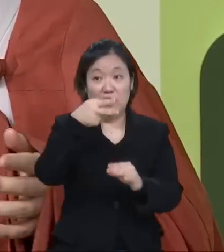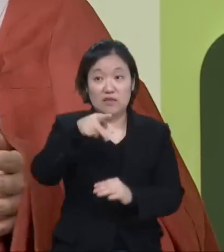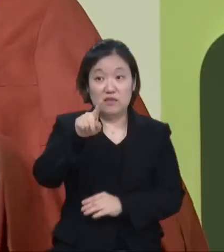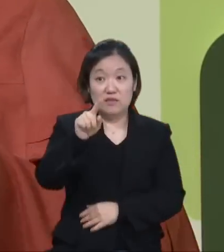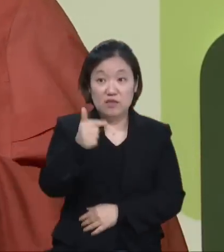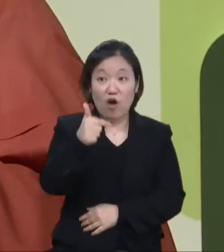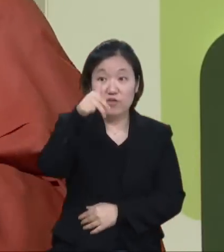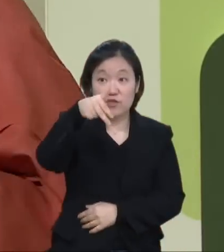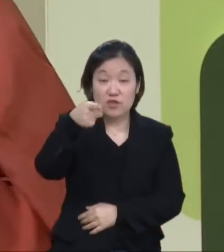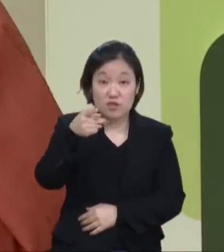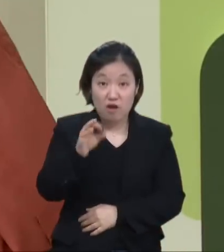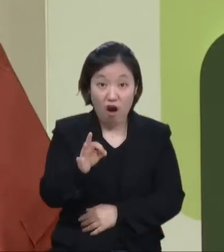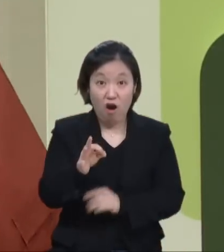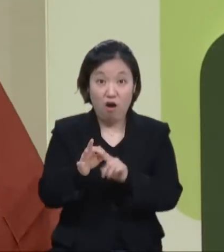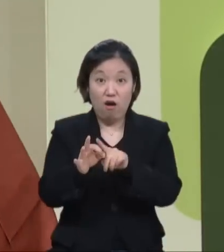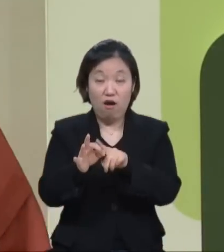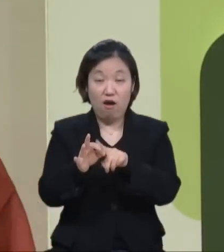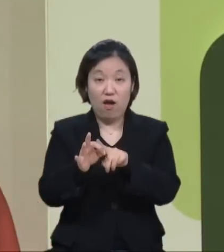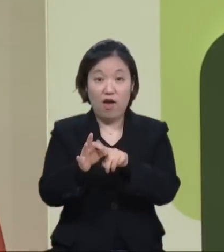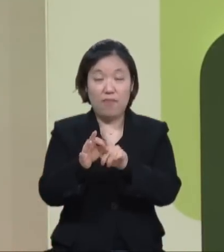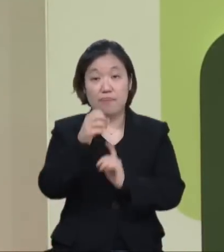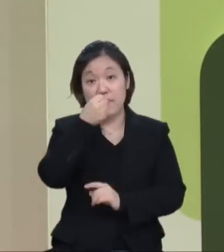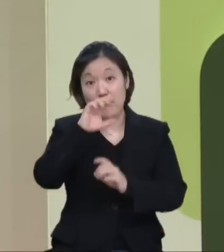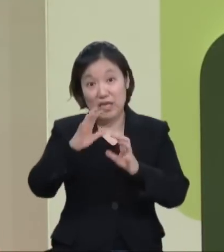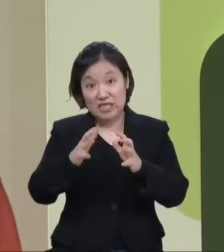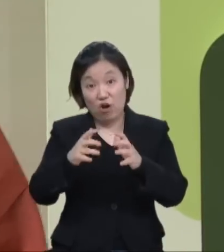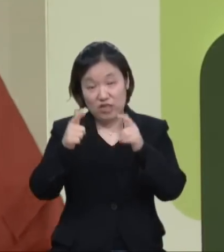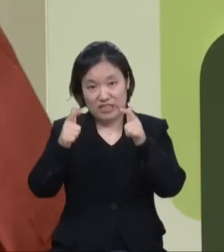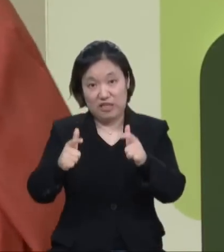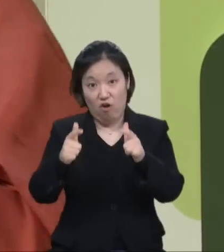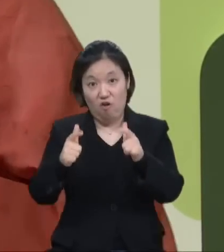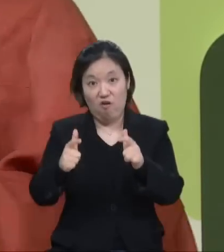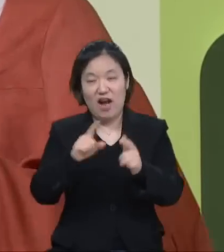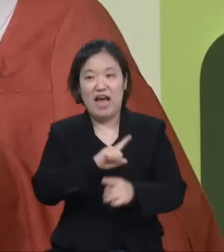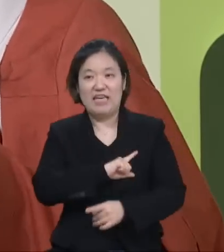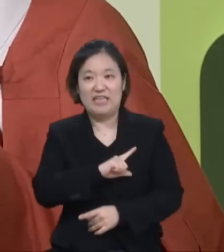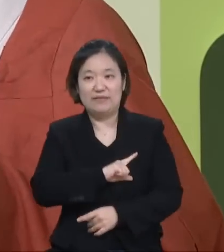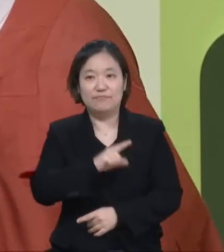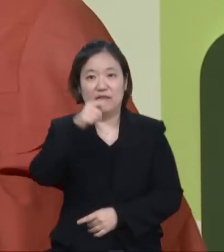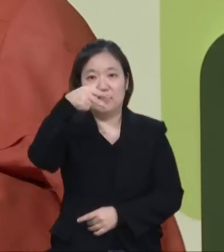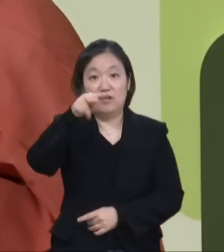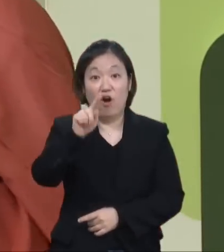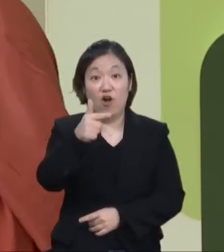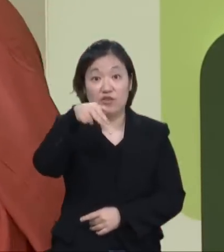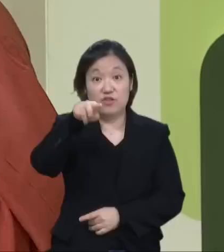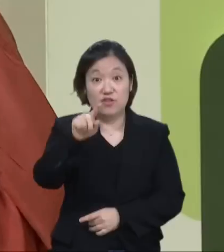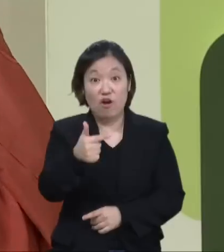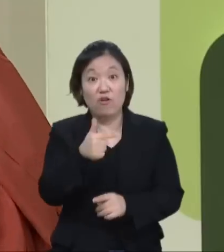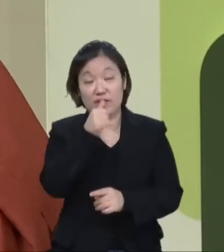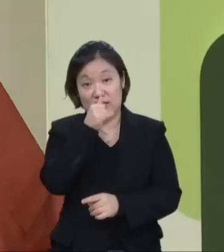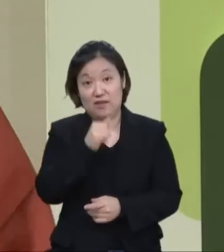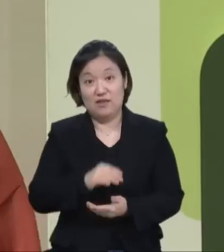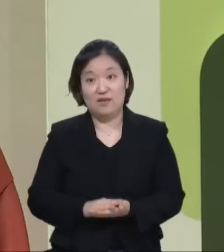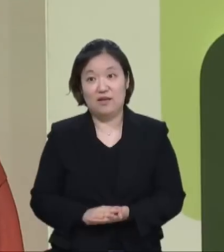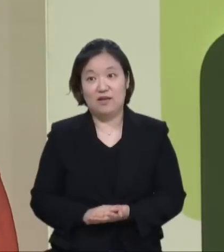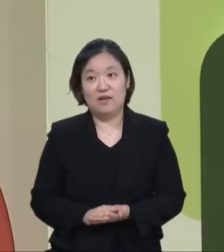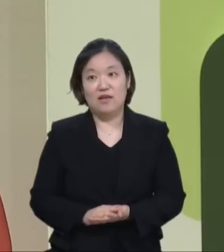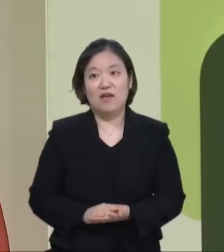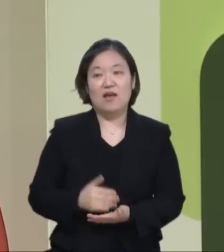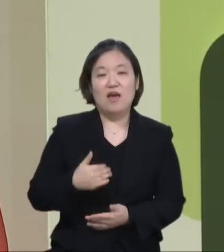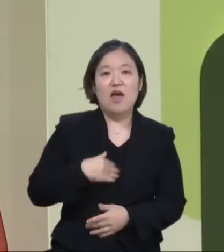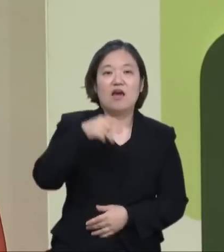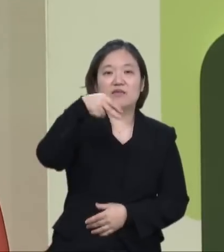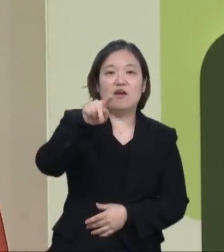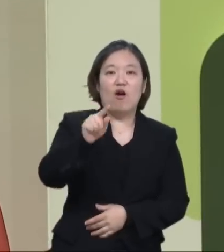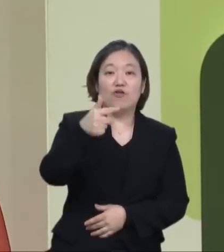지역이 있나 봐요 선전 혹시 대만 분 중에 뭐 선전이란 곳이 있나요 전 잘 몰라서 선전이라는